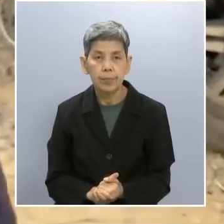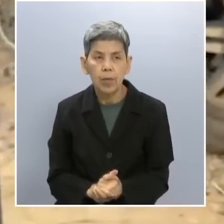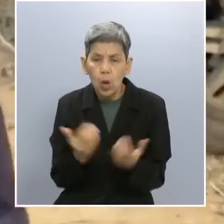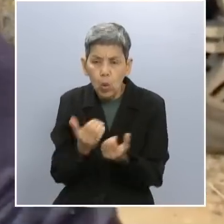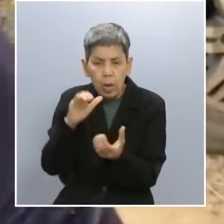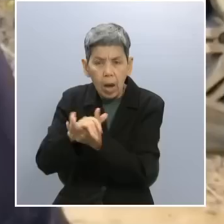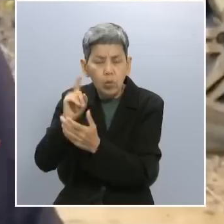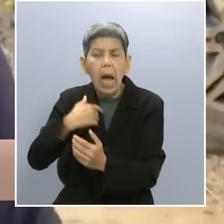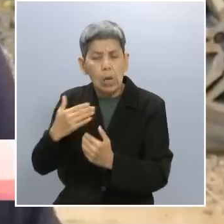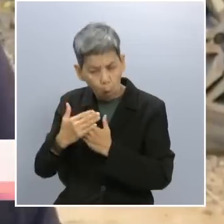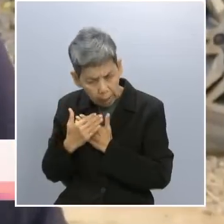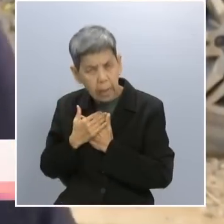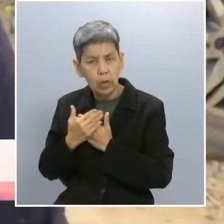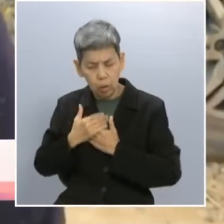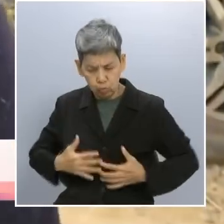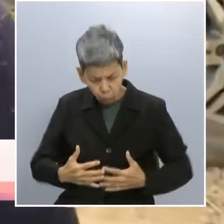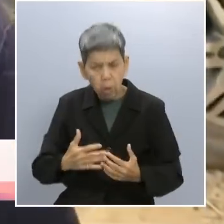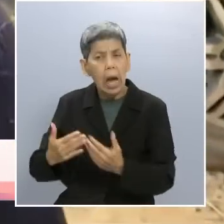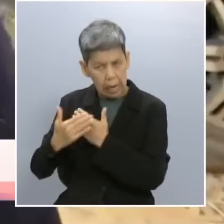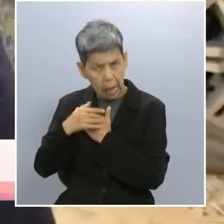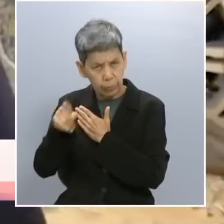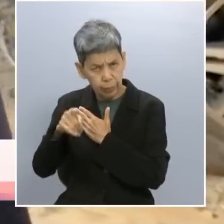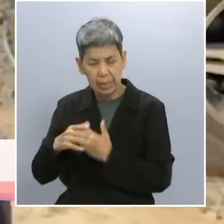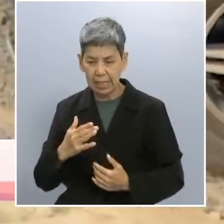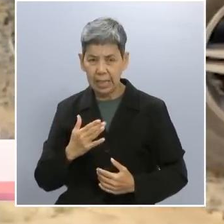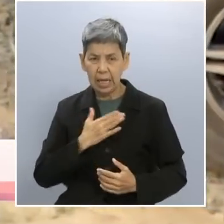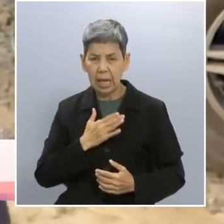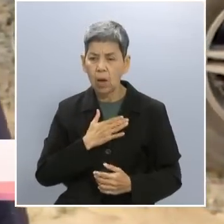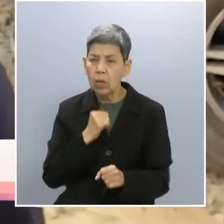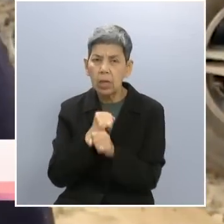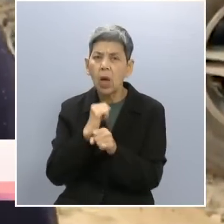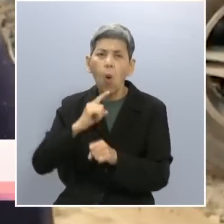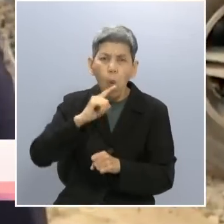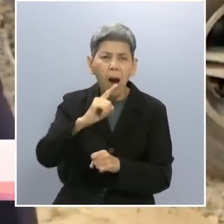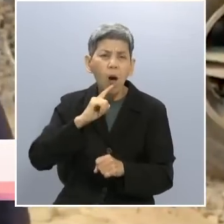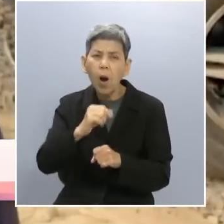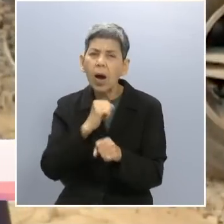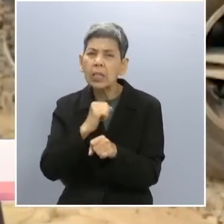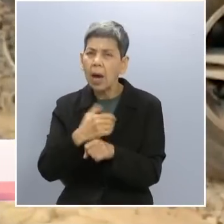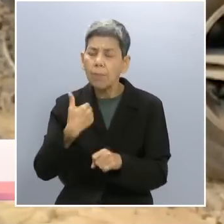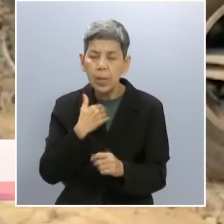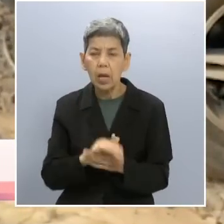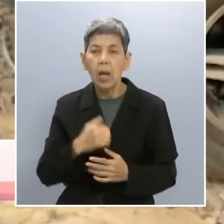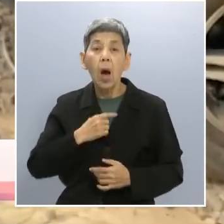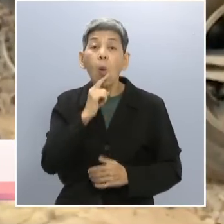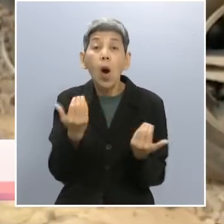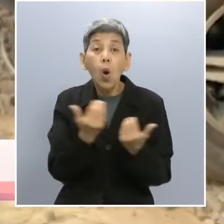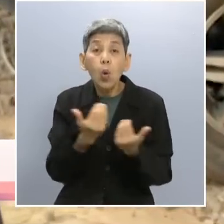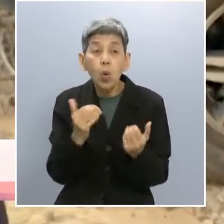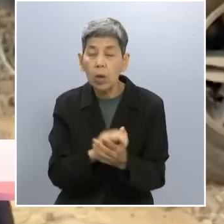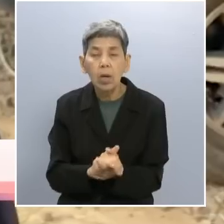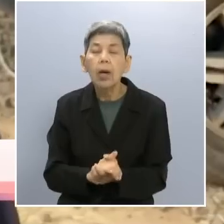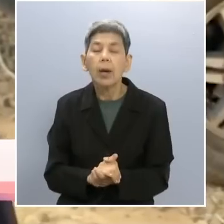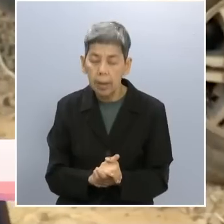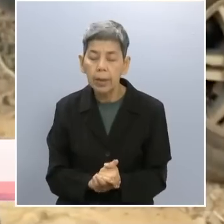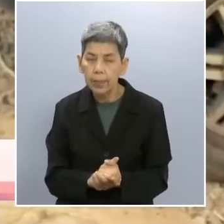เซอร์ไพรส์ฉันรักมันกว่าลูกเจ้าของอีกซ้ำลูกฉันเถียงด่าลูกด่าพูดกันไม่ขี้เหร่นี่ฉันจะว่าลูกชายฉันบ้างเลย